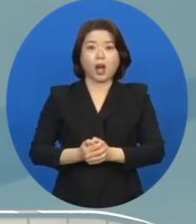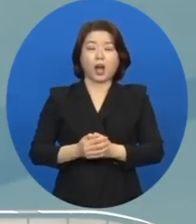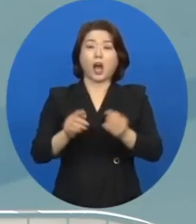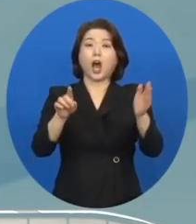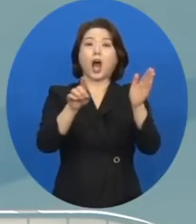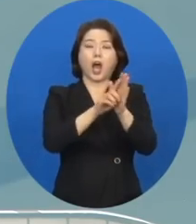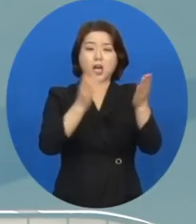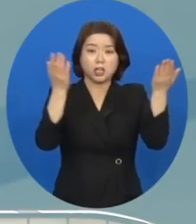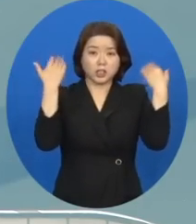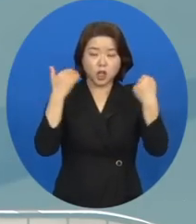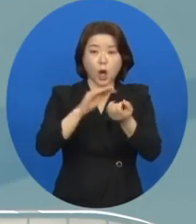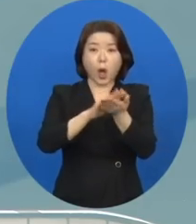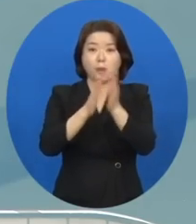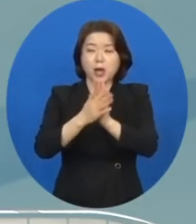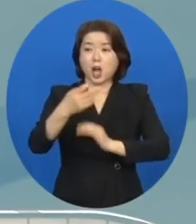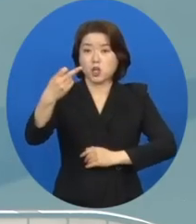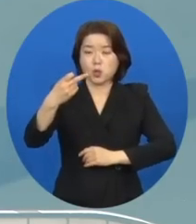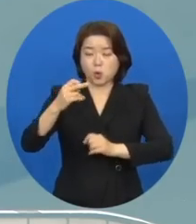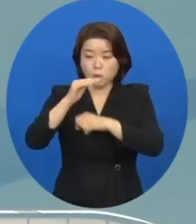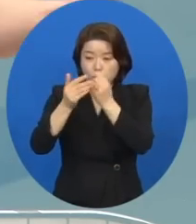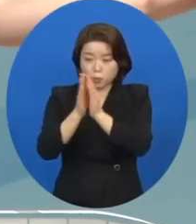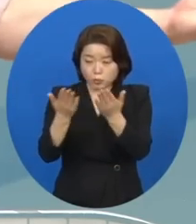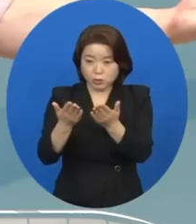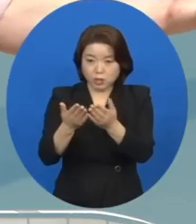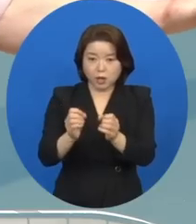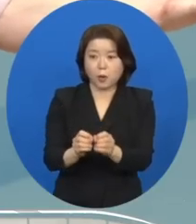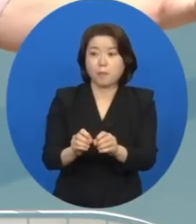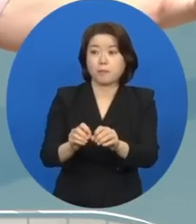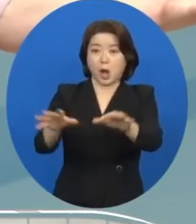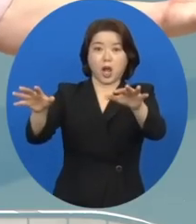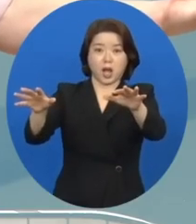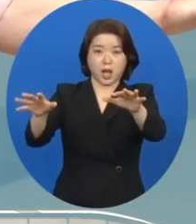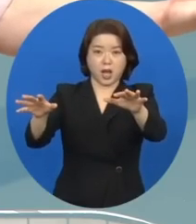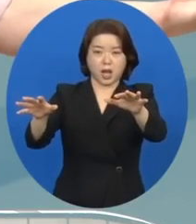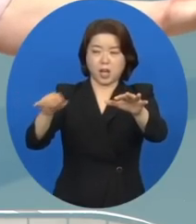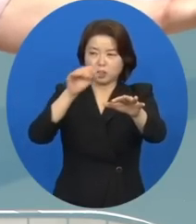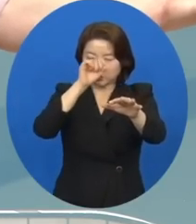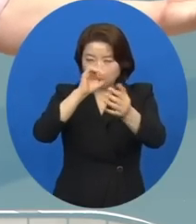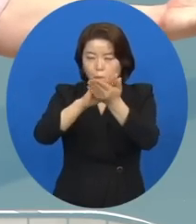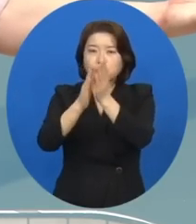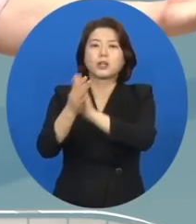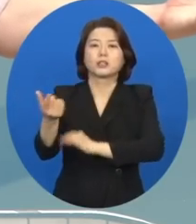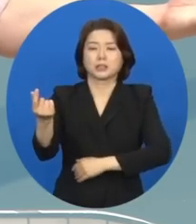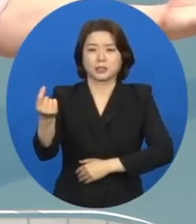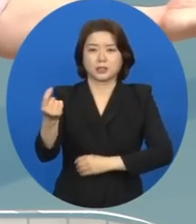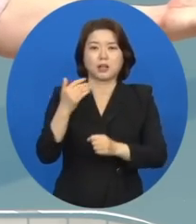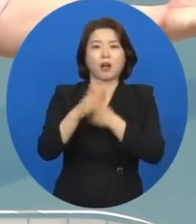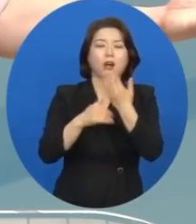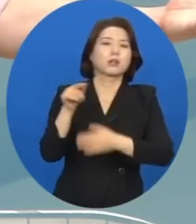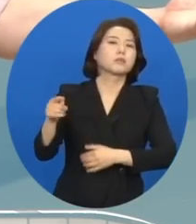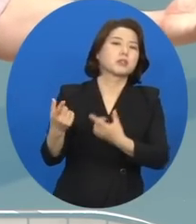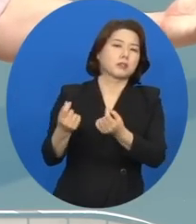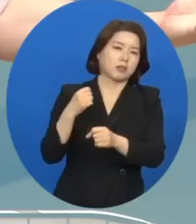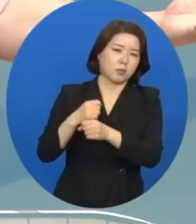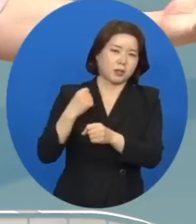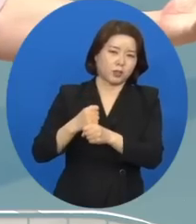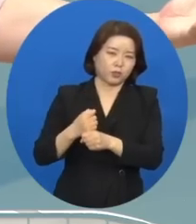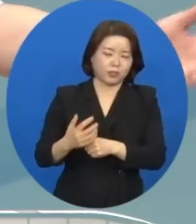신학교도 변이가 되어서 12개의 성경학교로 퍼져가는 거예요. 굉장히 좋은 변입니다. 하나님은 그렇게 하시는 분이에요.